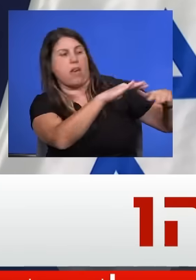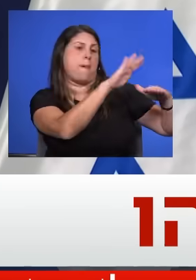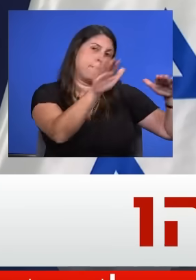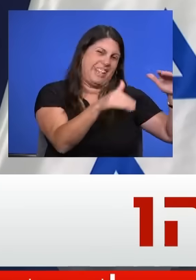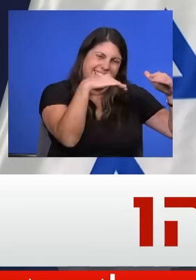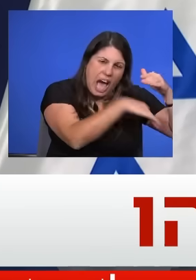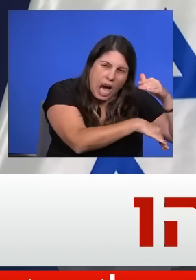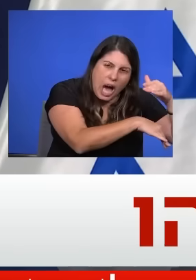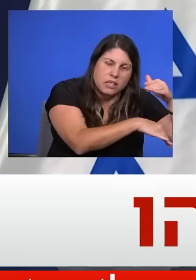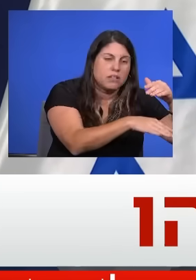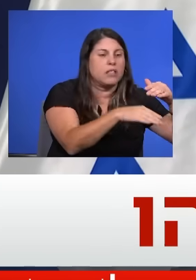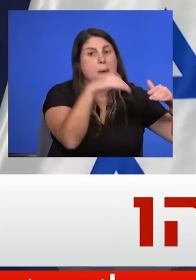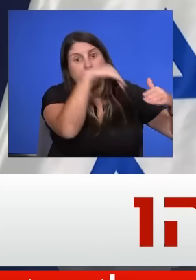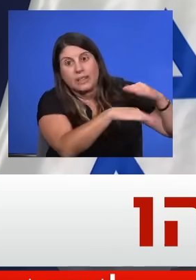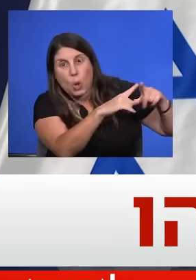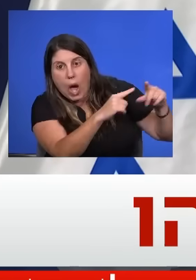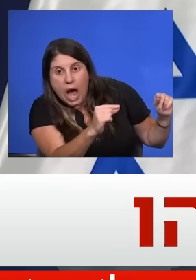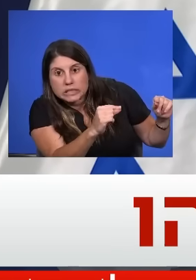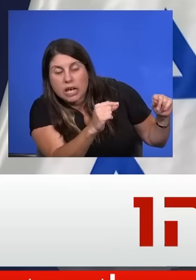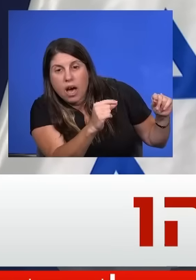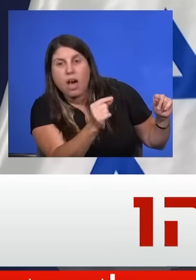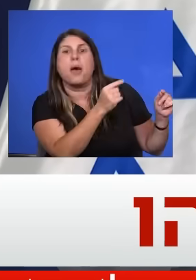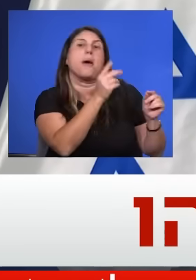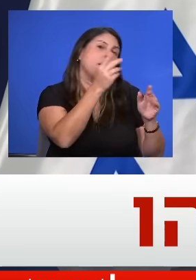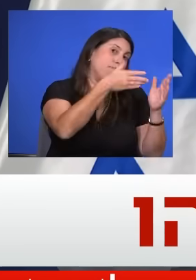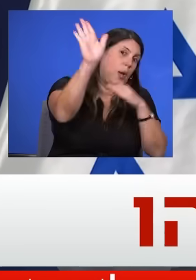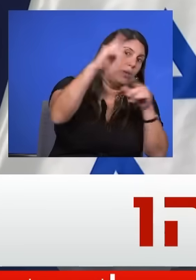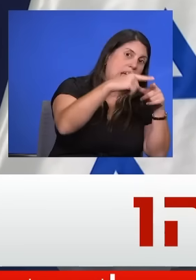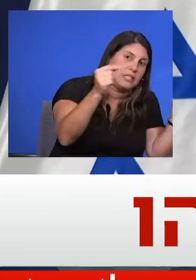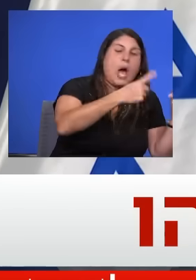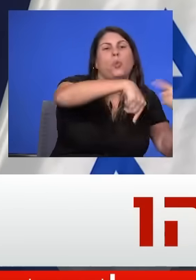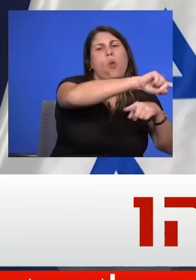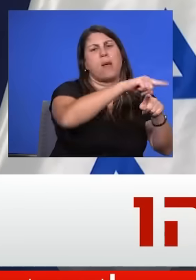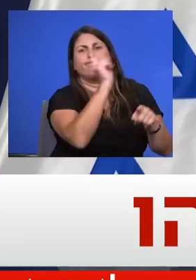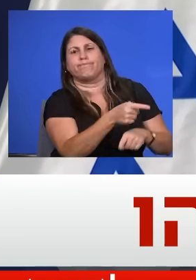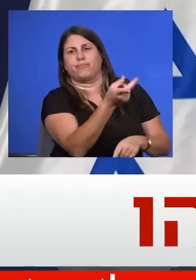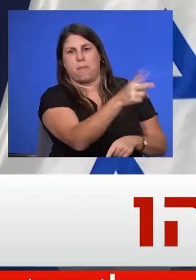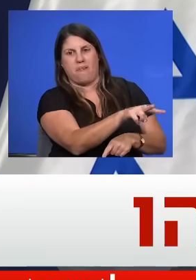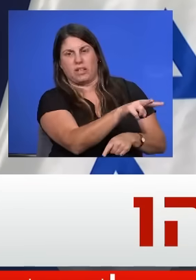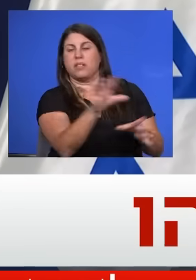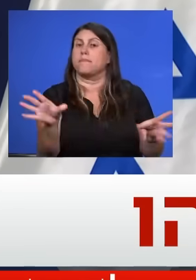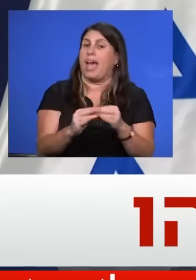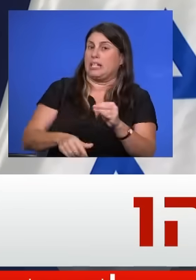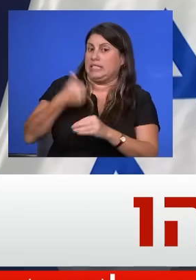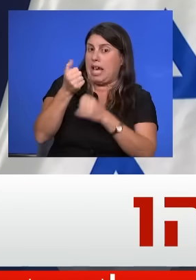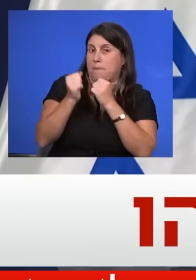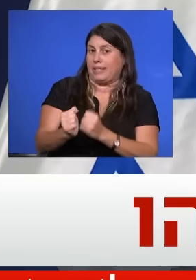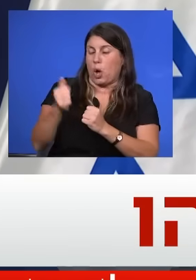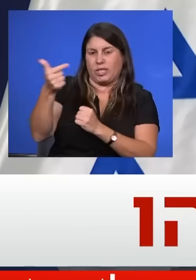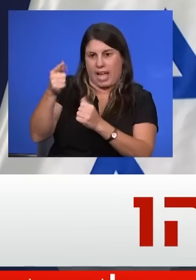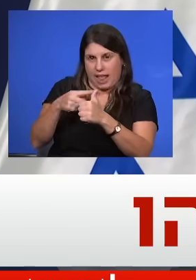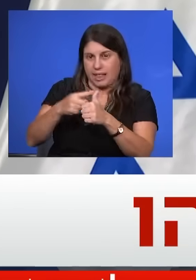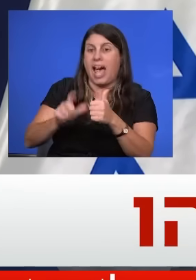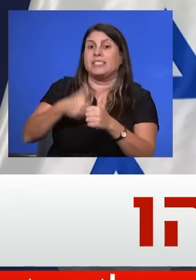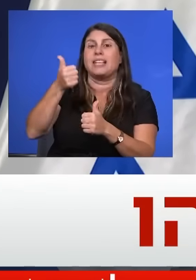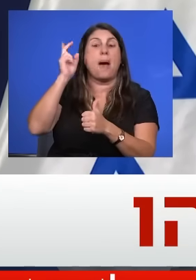עזה, מחוץ לעזה. יחד עם שר הביטחון גלנט, השר בני גנץ, הקבינט